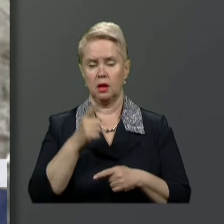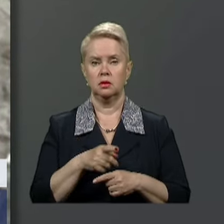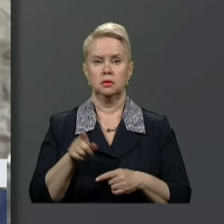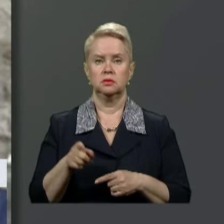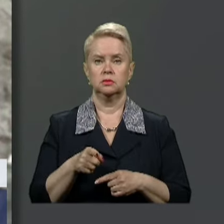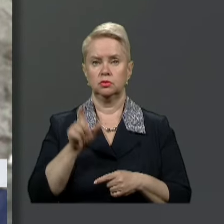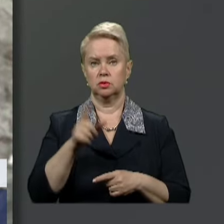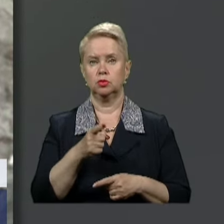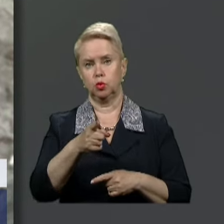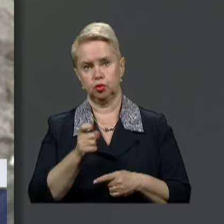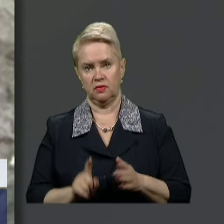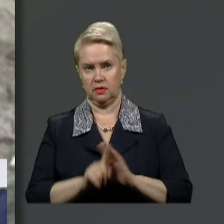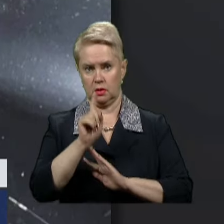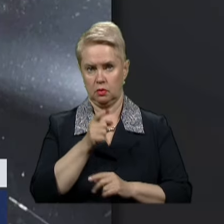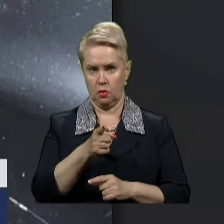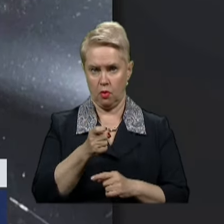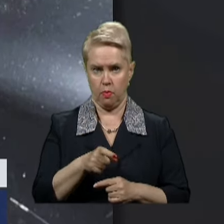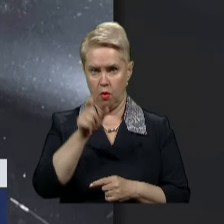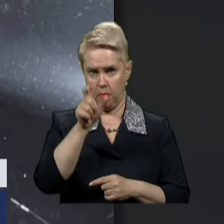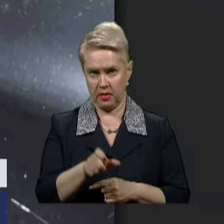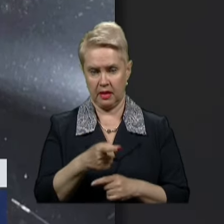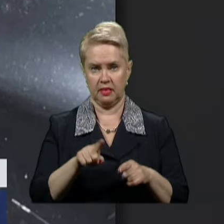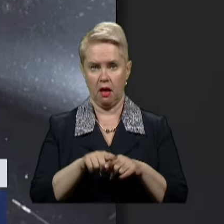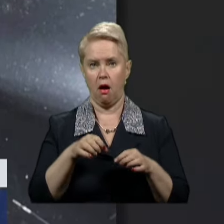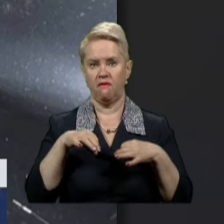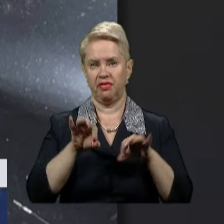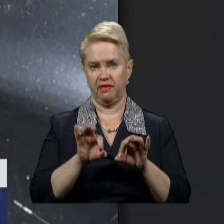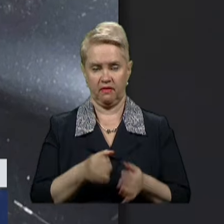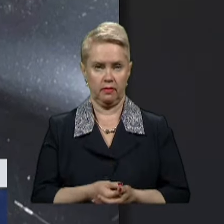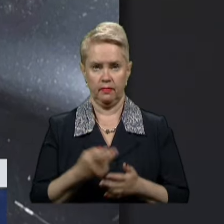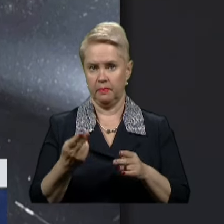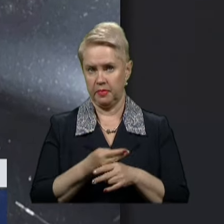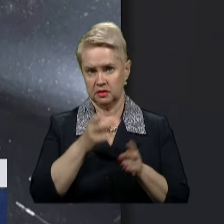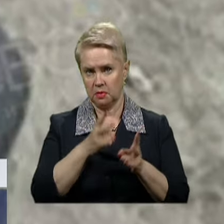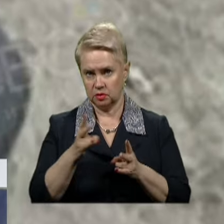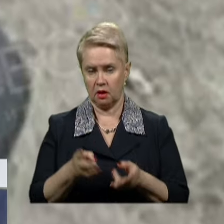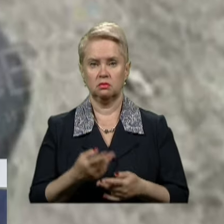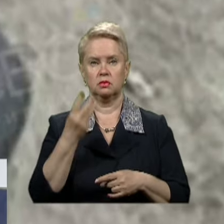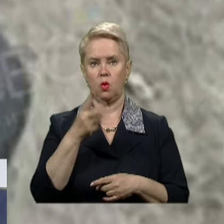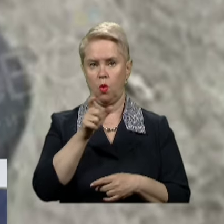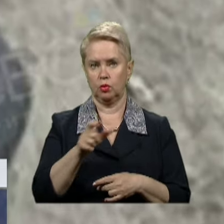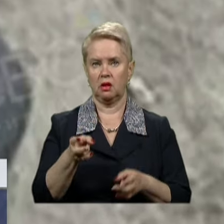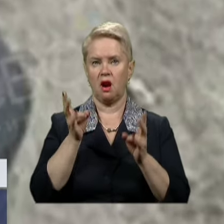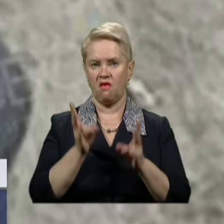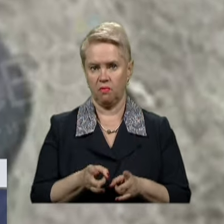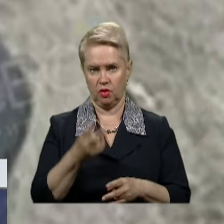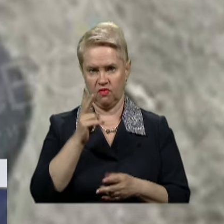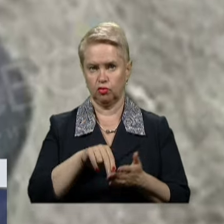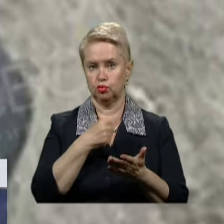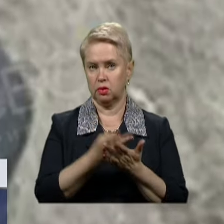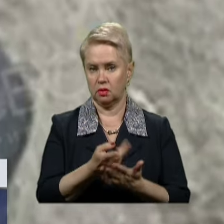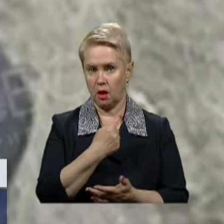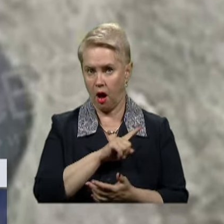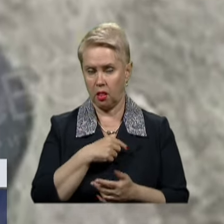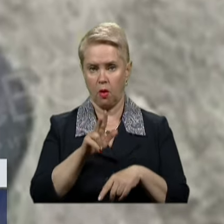нападників з рушниці відкрив вогонь по опонентах та автівках. Не обійшлось без постраждалих. Троє людей травмовані, двох у шпиталі,